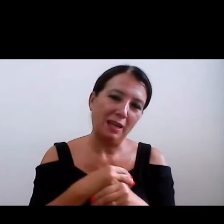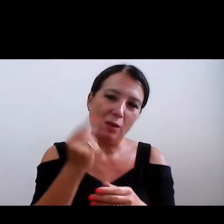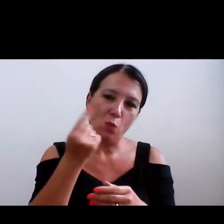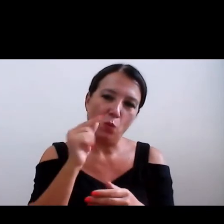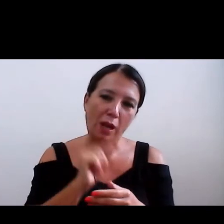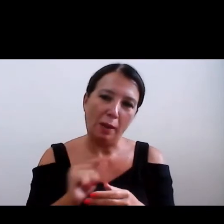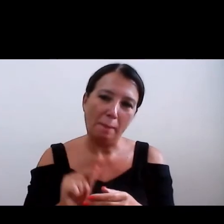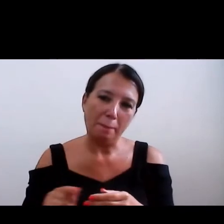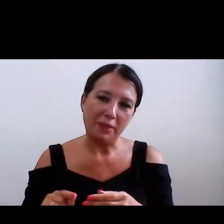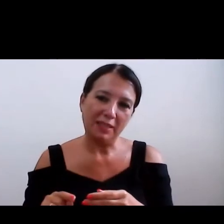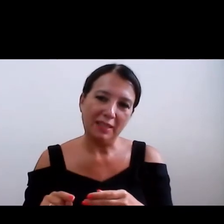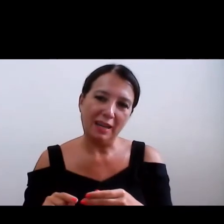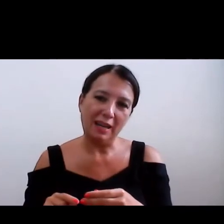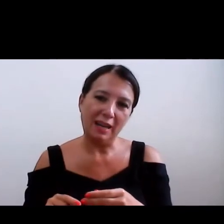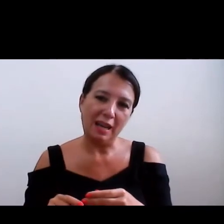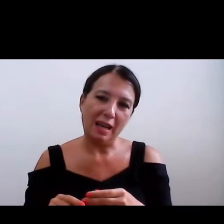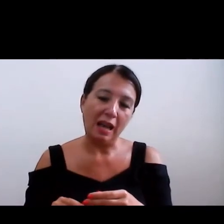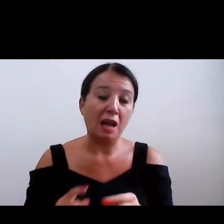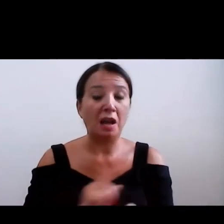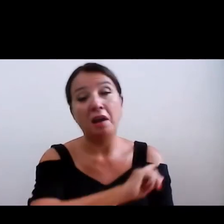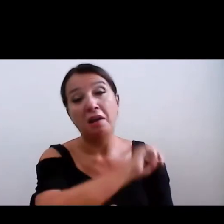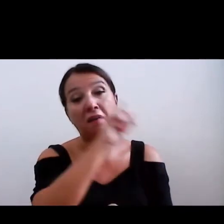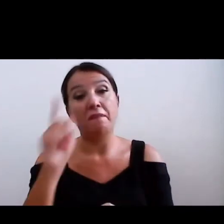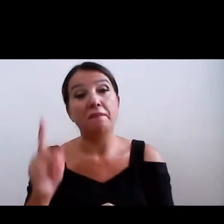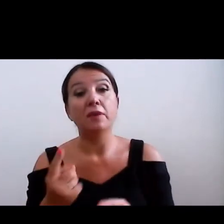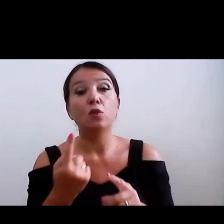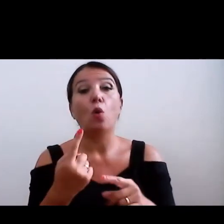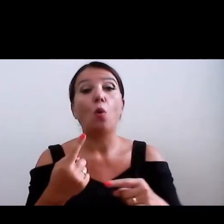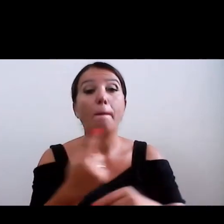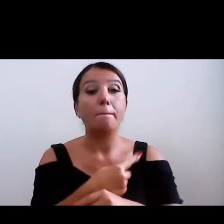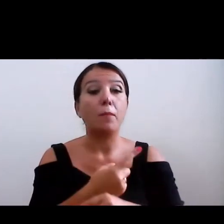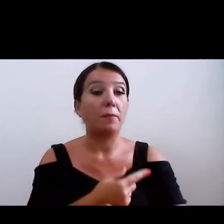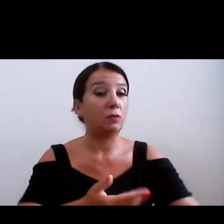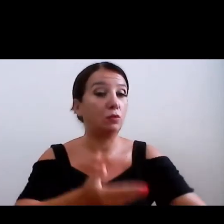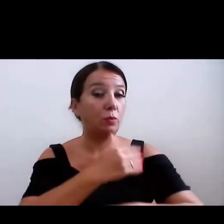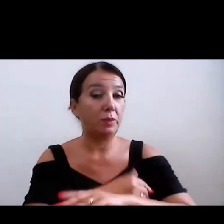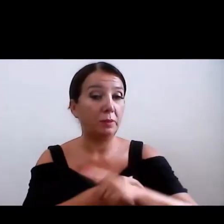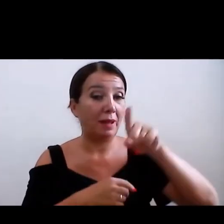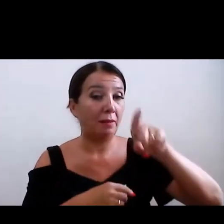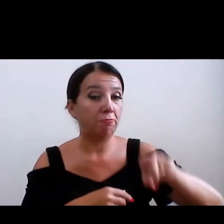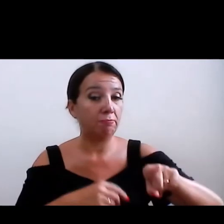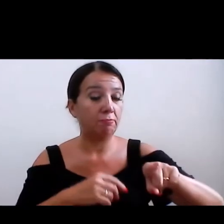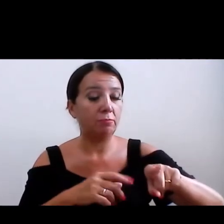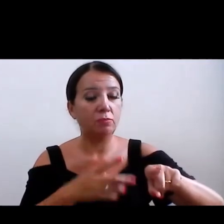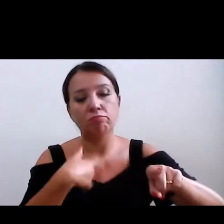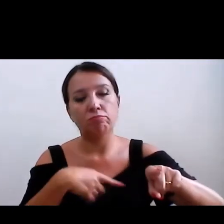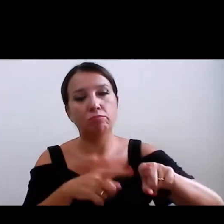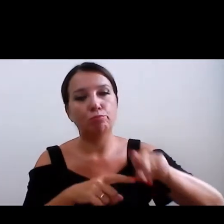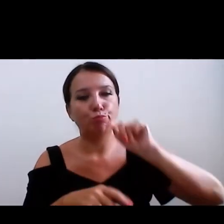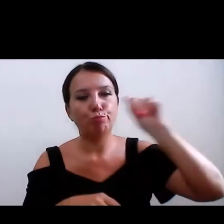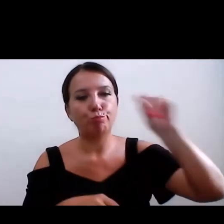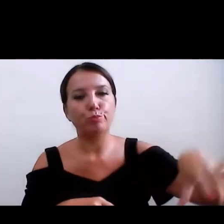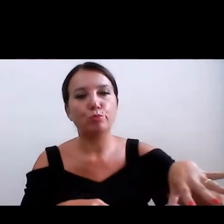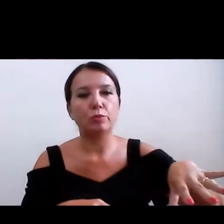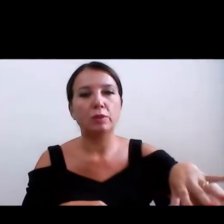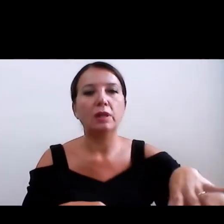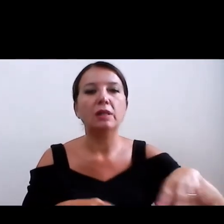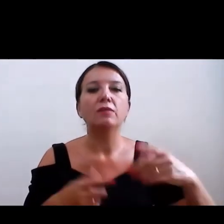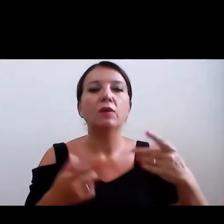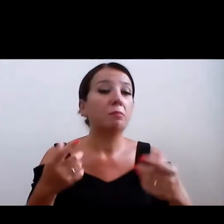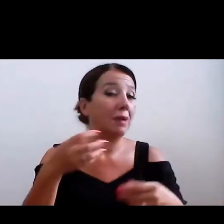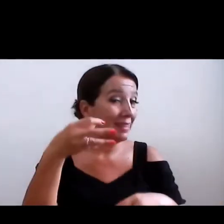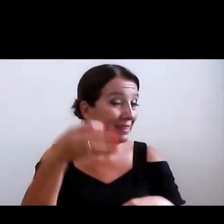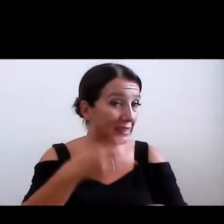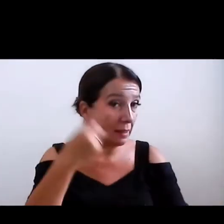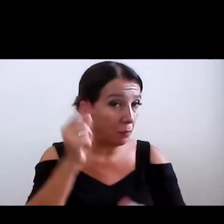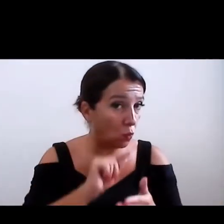penna che fino a un attimo prima stava sul tavolo, io decido di buttarla, è diventato un rifiuto, ma è sempre una penna,